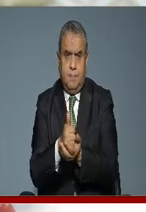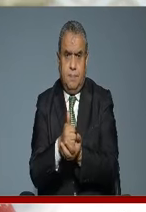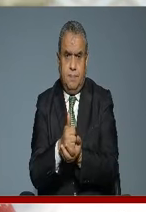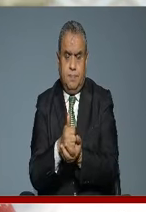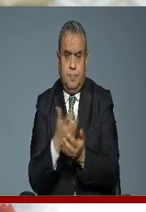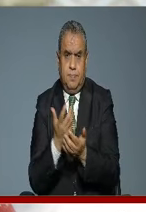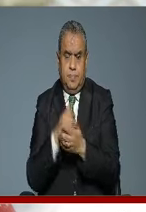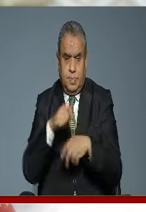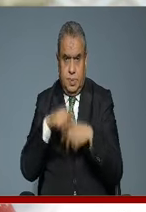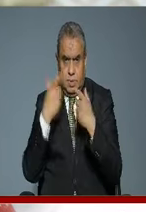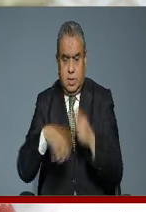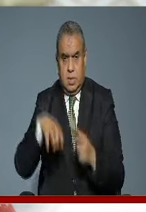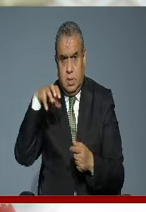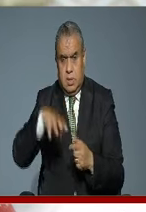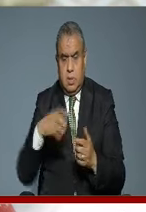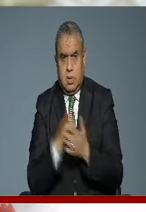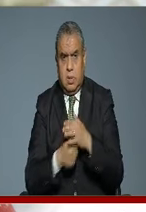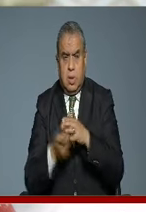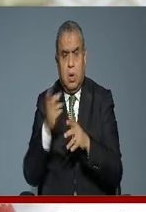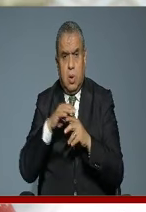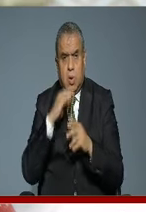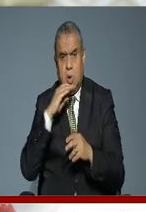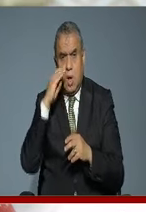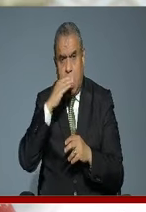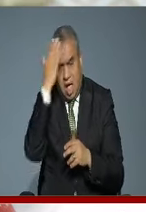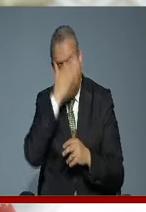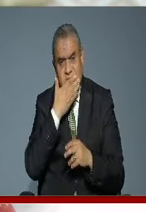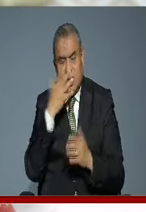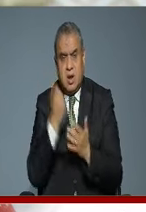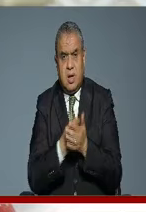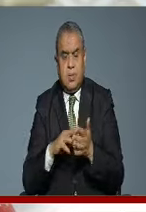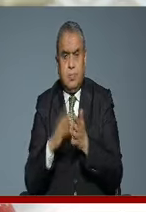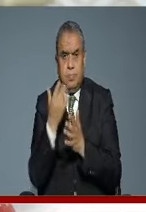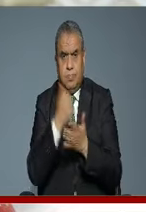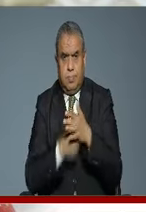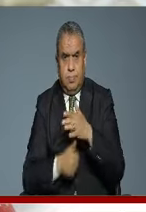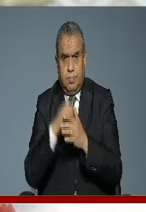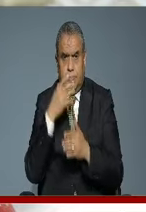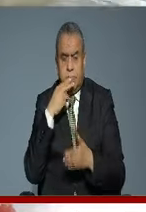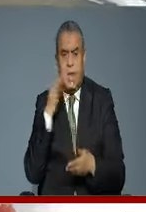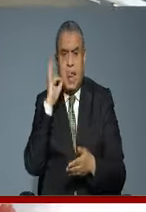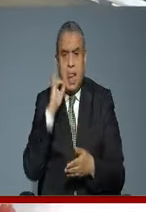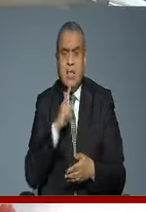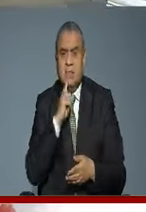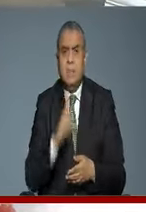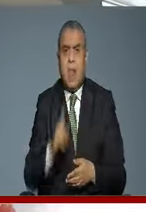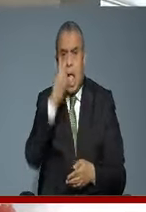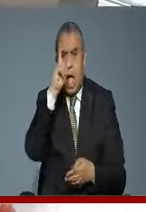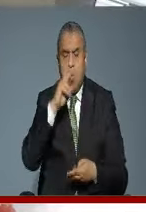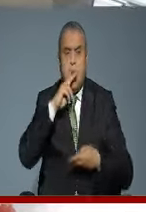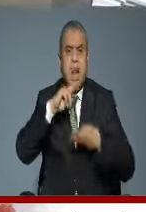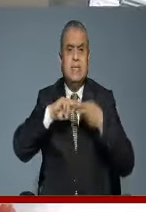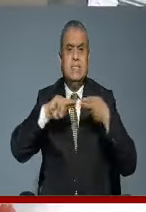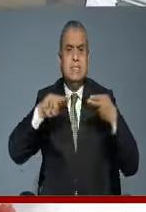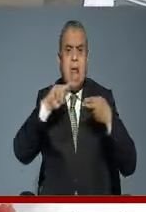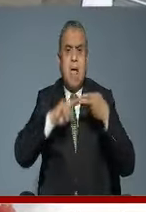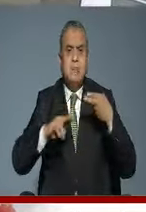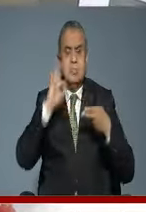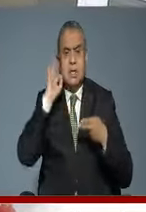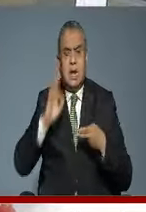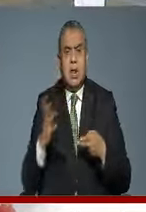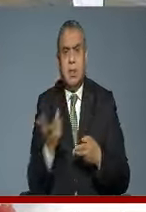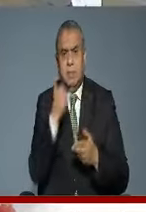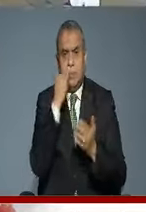للقضية المقدمة من طرف جنوب إفريقيا، لأن بدون سلام لا يتحقق إلا بوجود